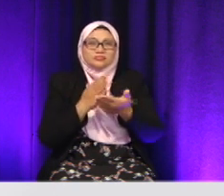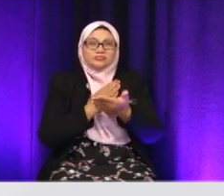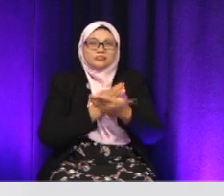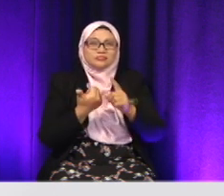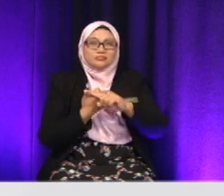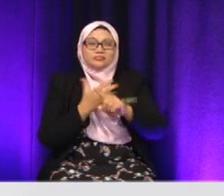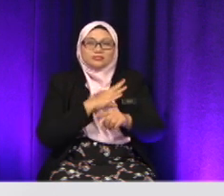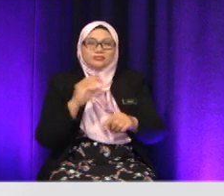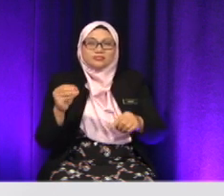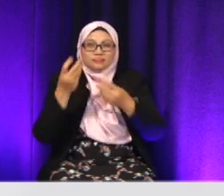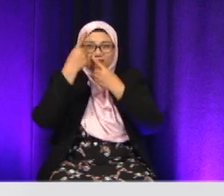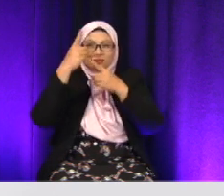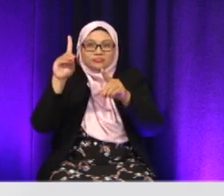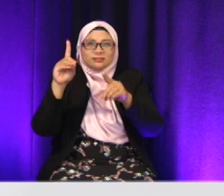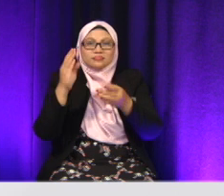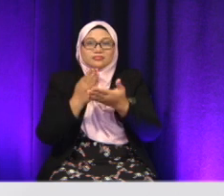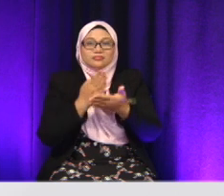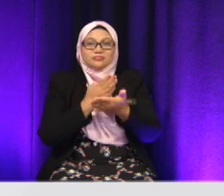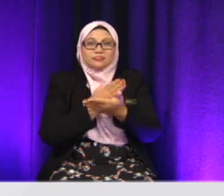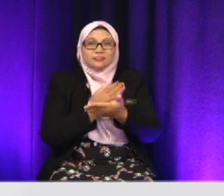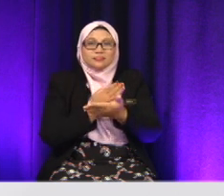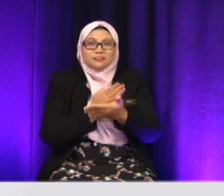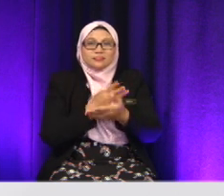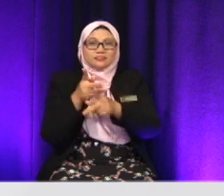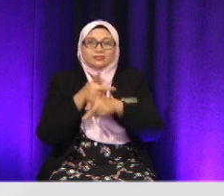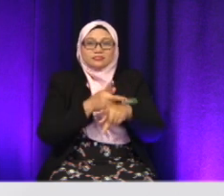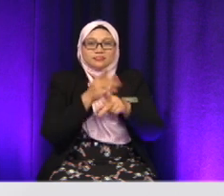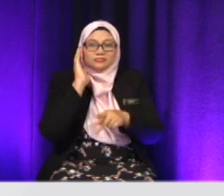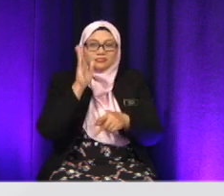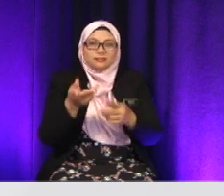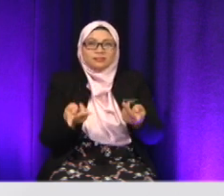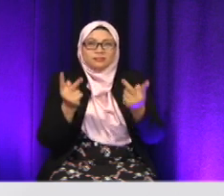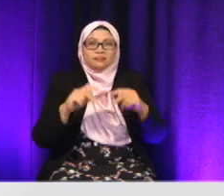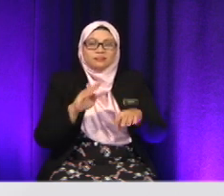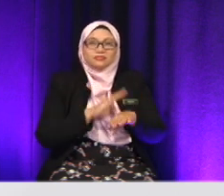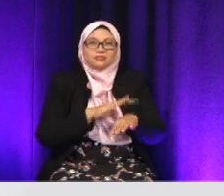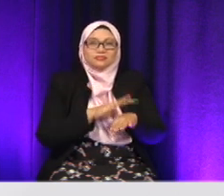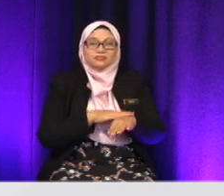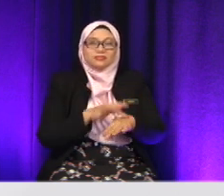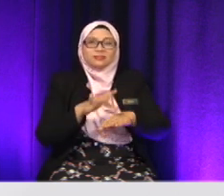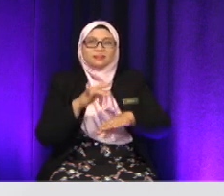jumlah nombo sedekah walang akan dipulangkan kepada teman